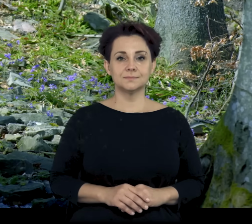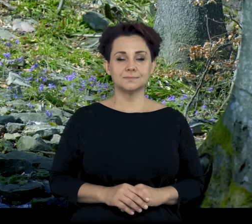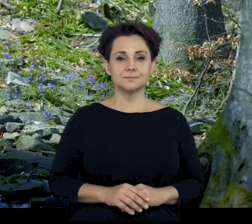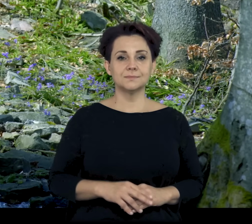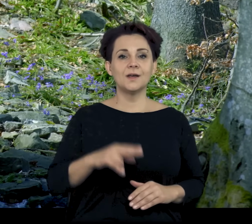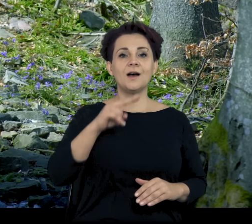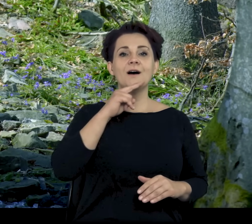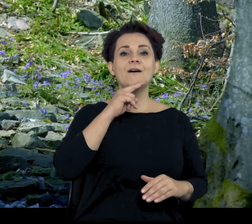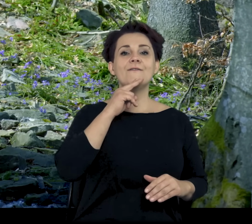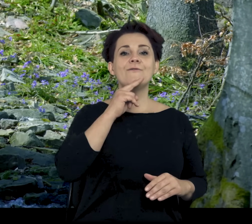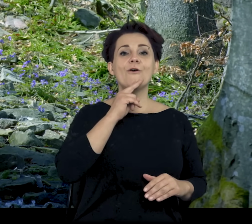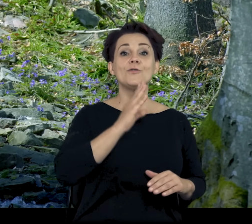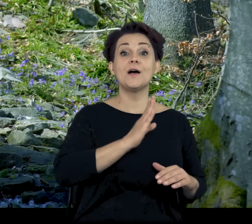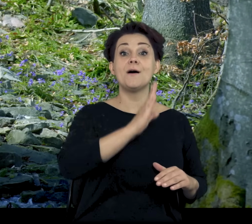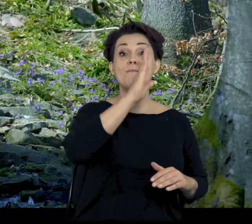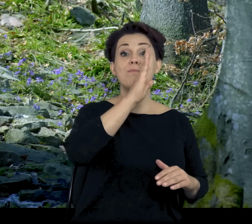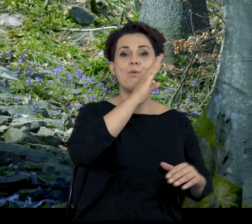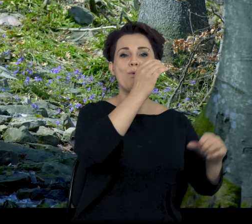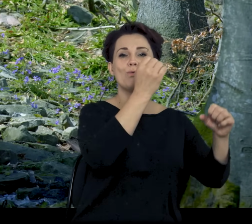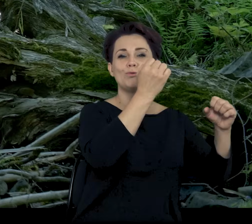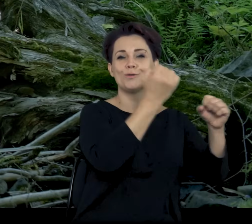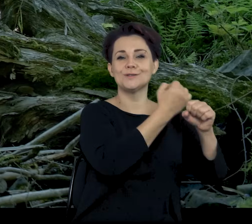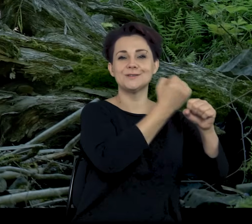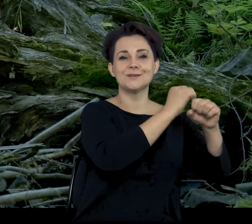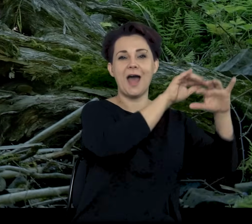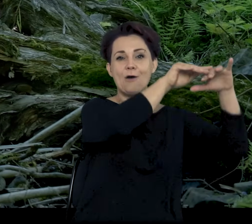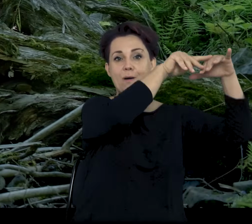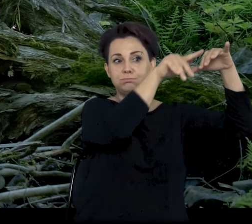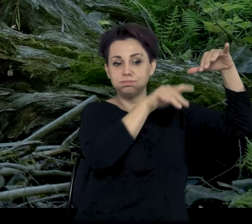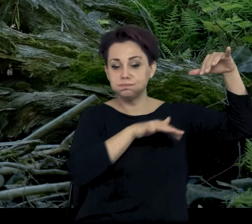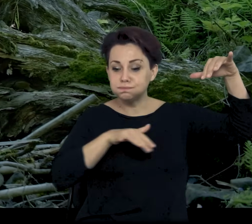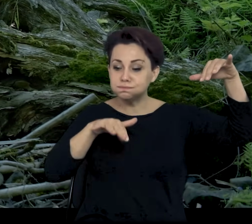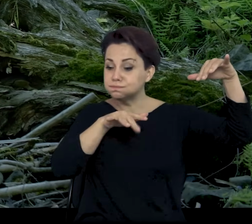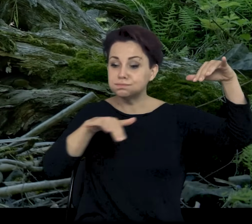Wody spływające z północnych stoków masywu trafiają do Bałtyku.